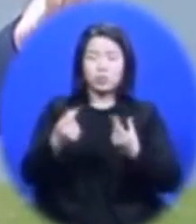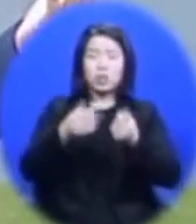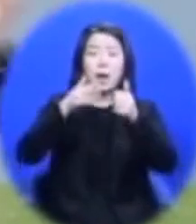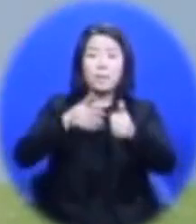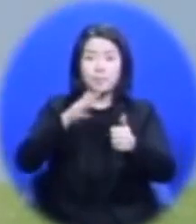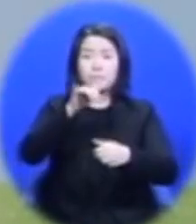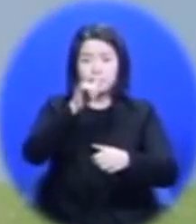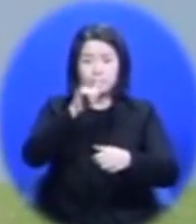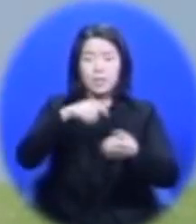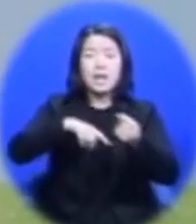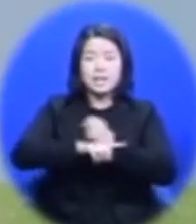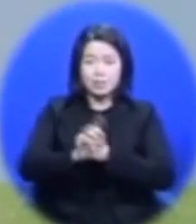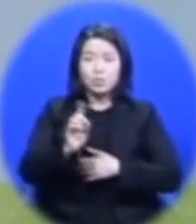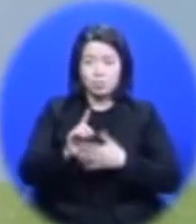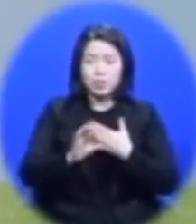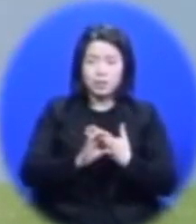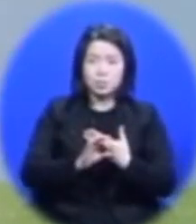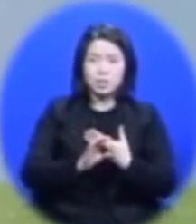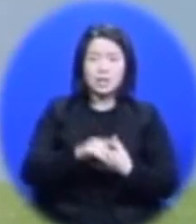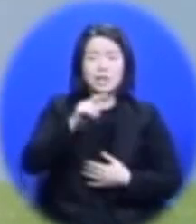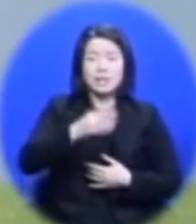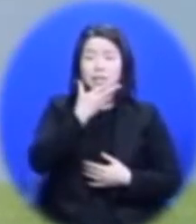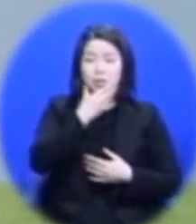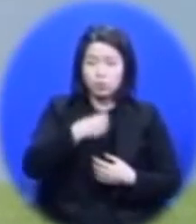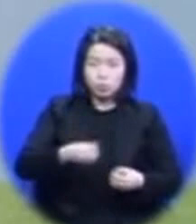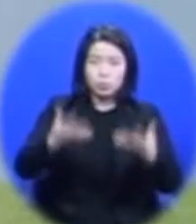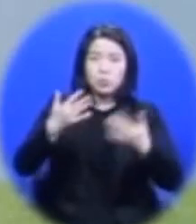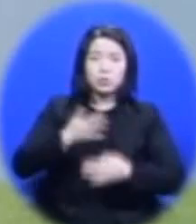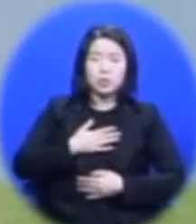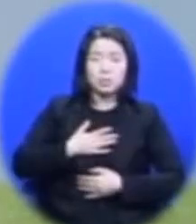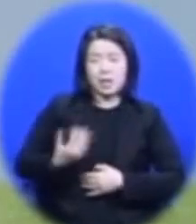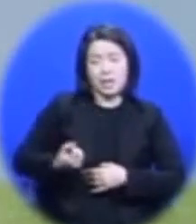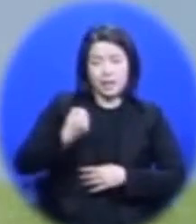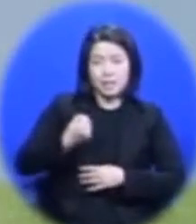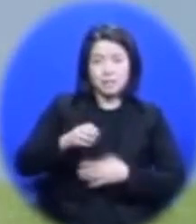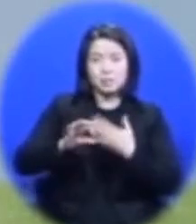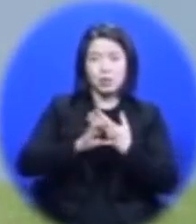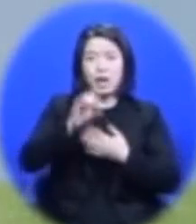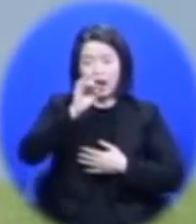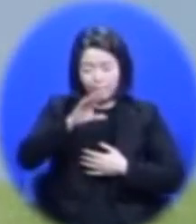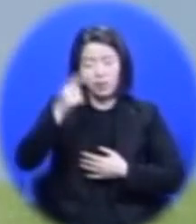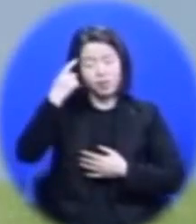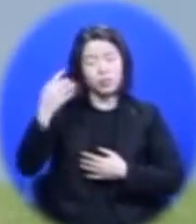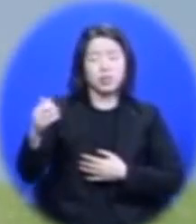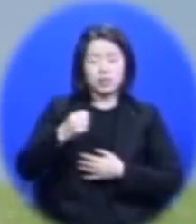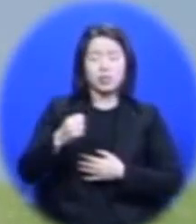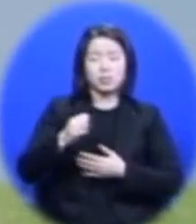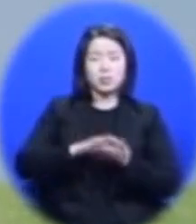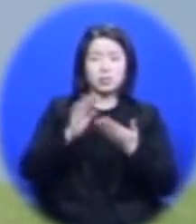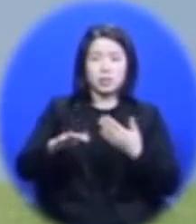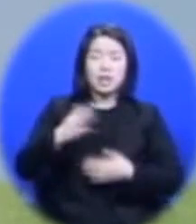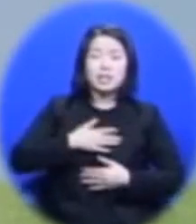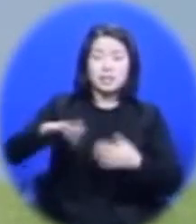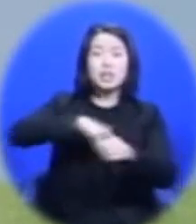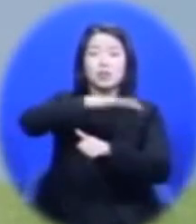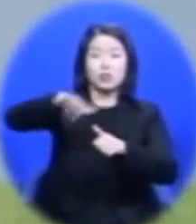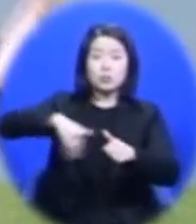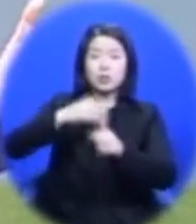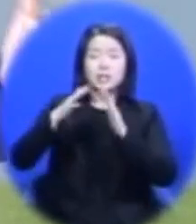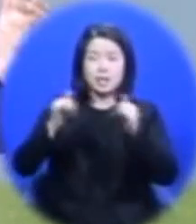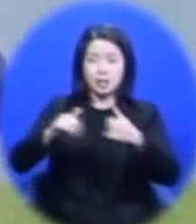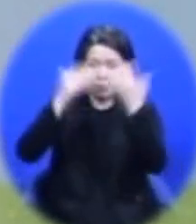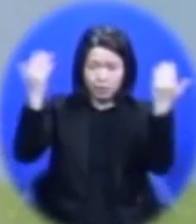권합니다. 이유는 이 축복을 저만 누리면 안 된다고 생각했기 때문입니다. 저는 제 주위에 있는 사람들이